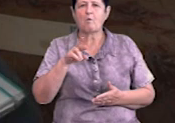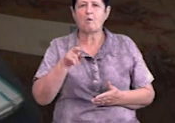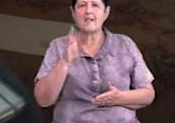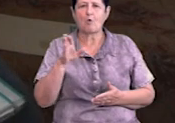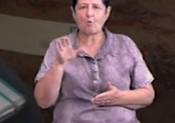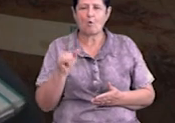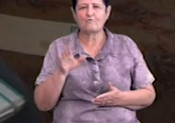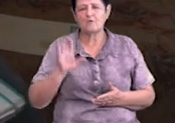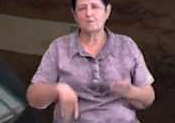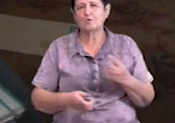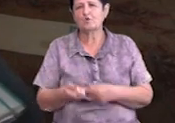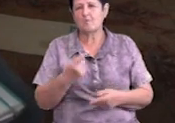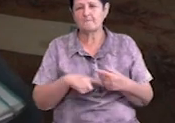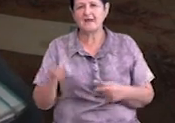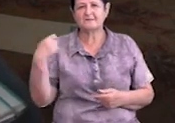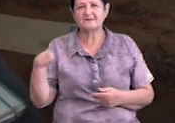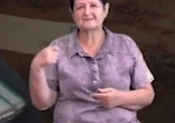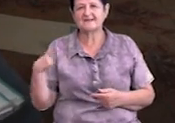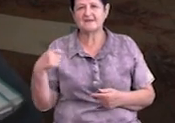потом опять президенту,